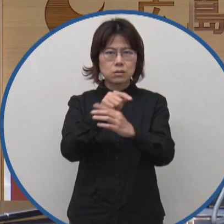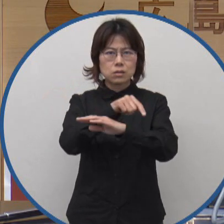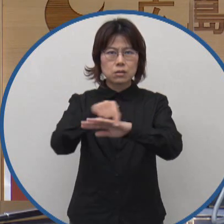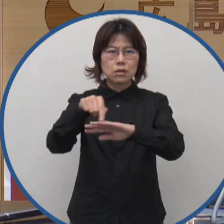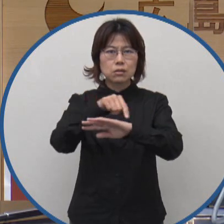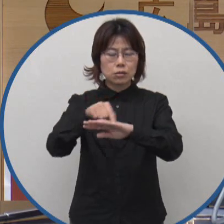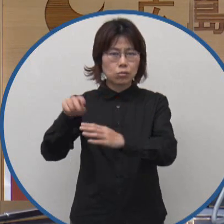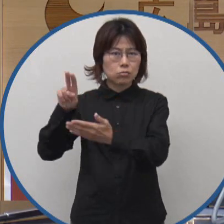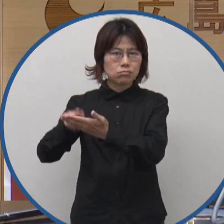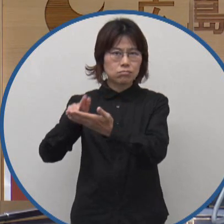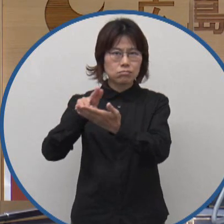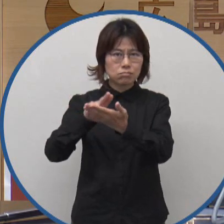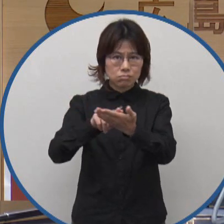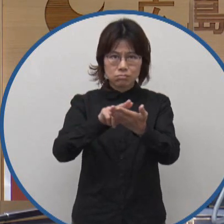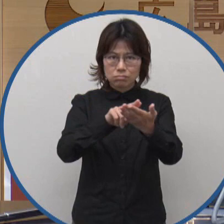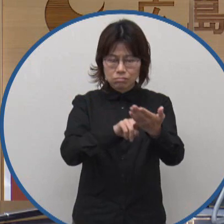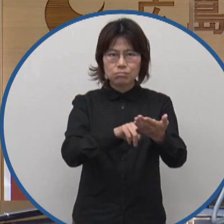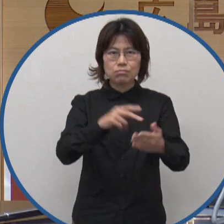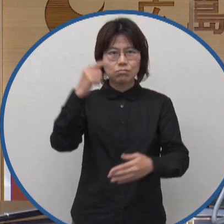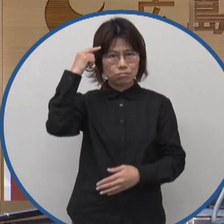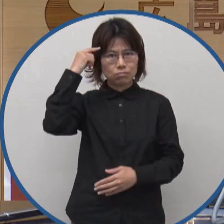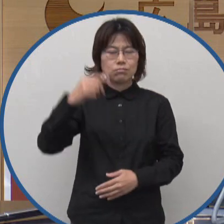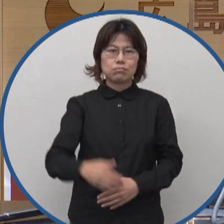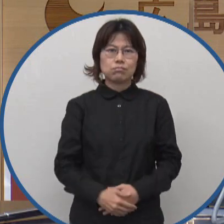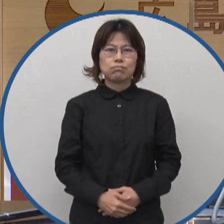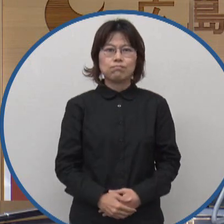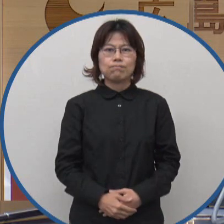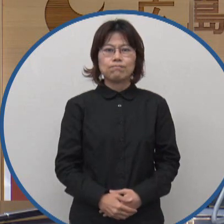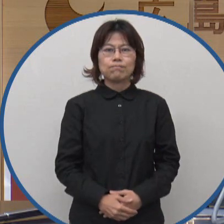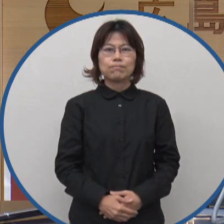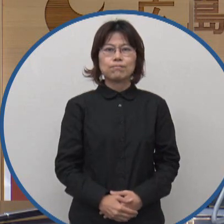めていくということになるかと思います。